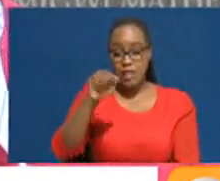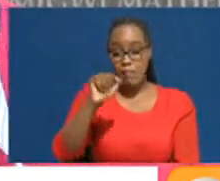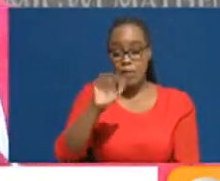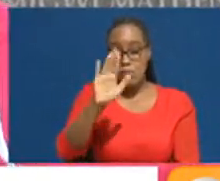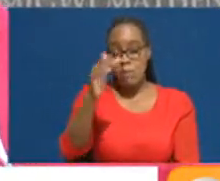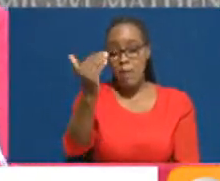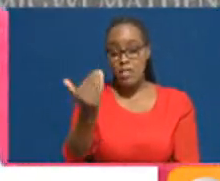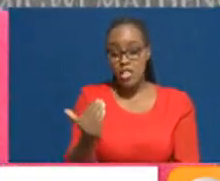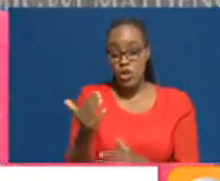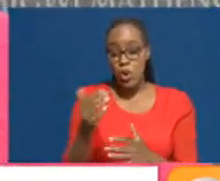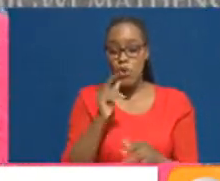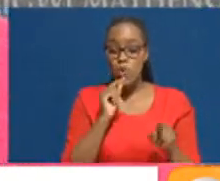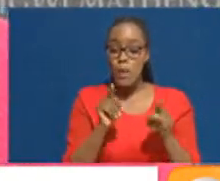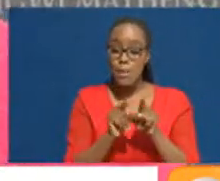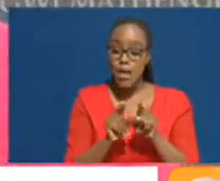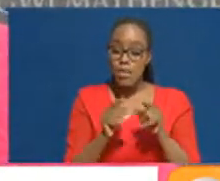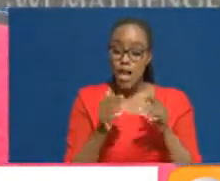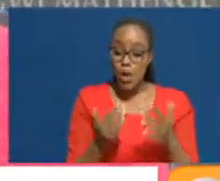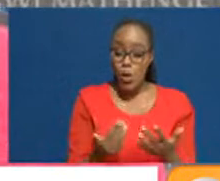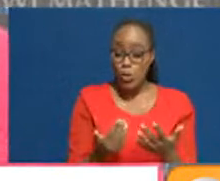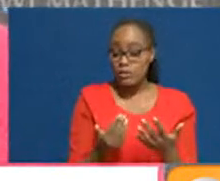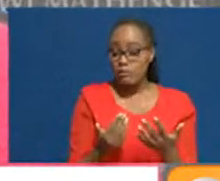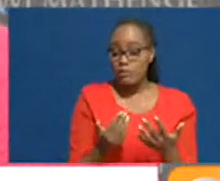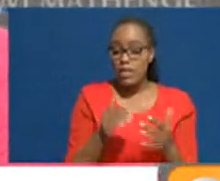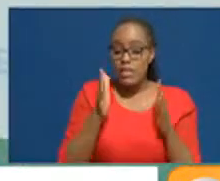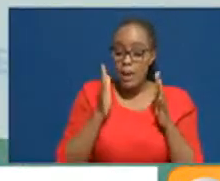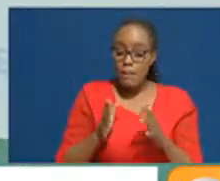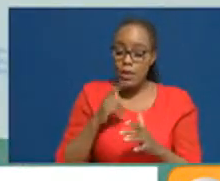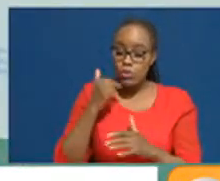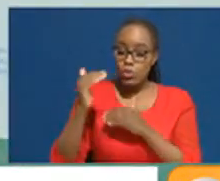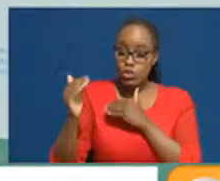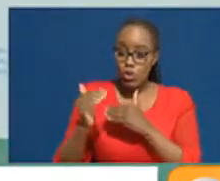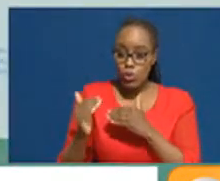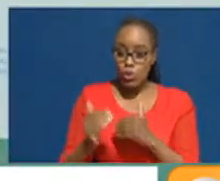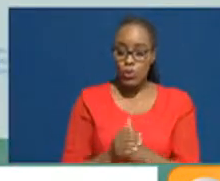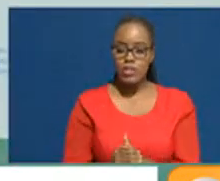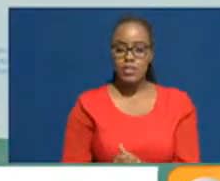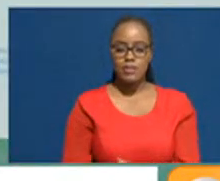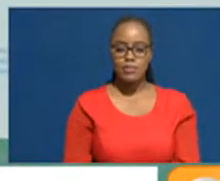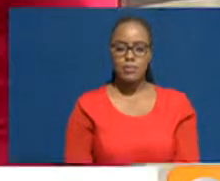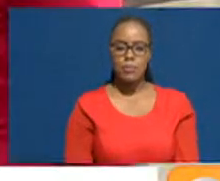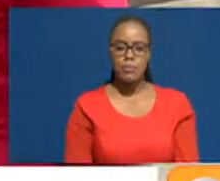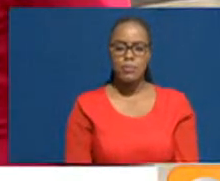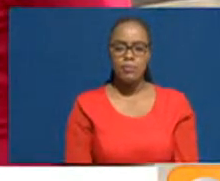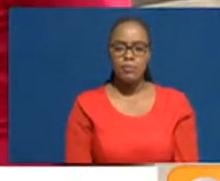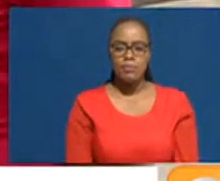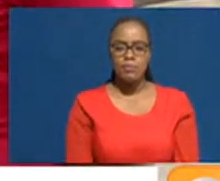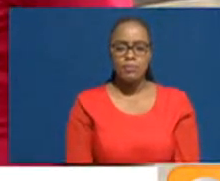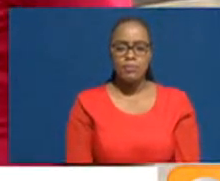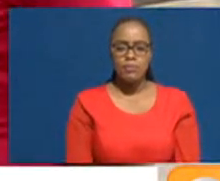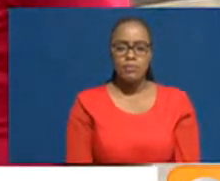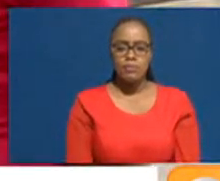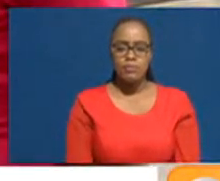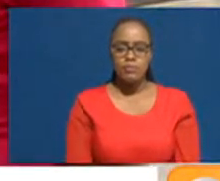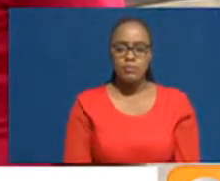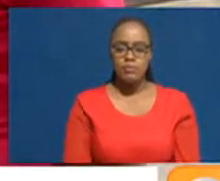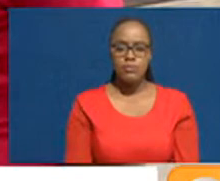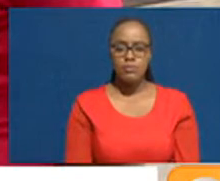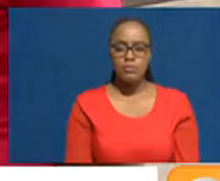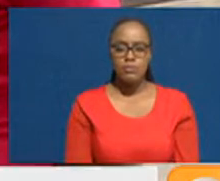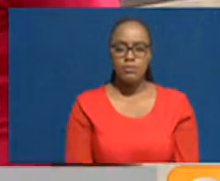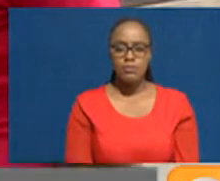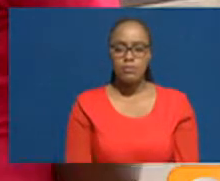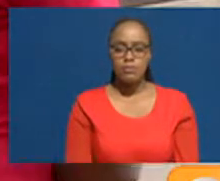mtoto wako, ndugu yako, na mtu wako wa karibu. Safin Acheng Oma, Citizen TV.